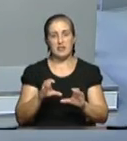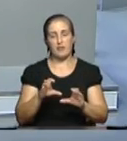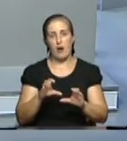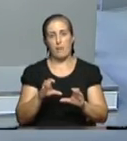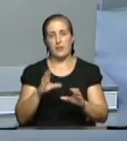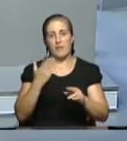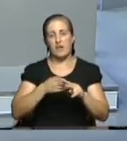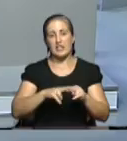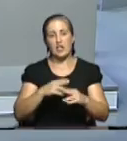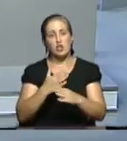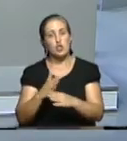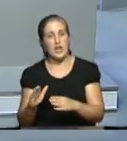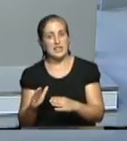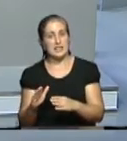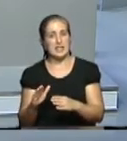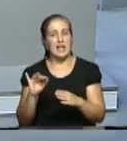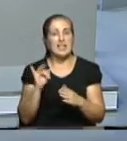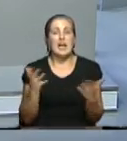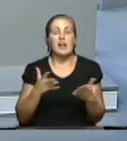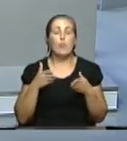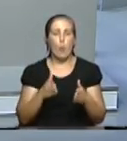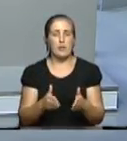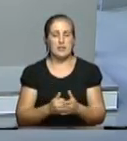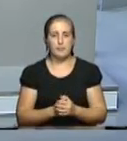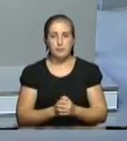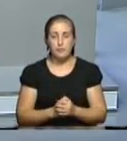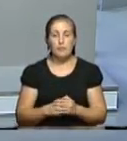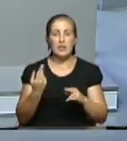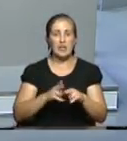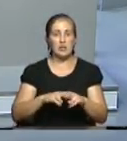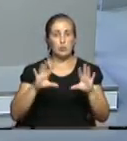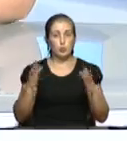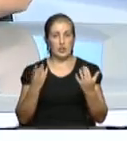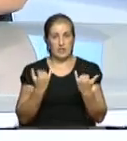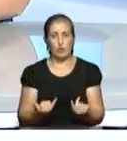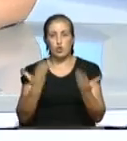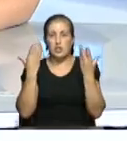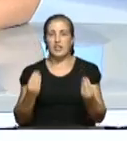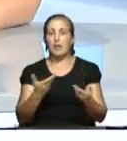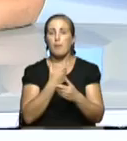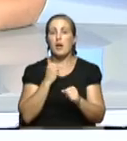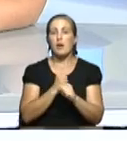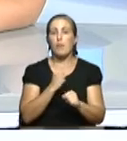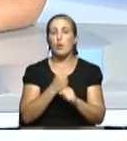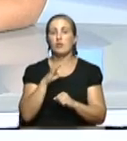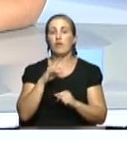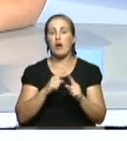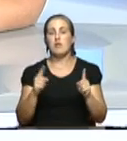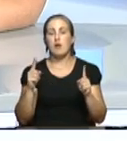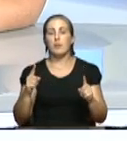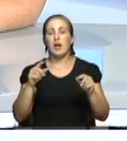этой части и таким образом в данном случае на сегодняшний день мы работаем в рамках российского